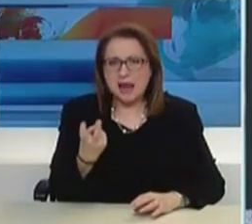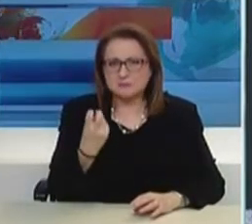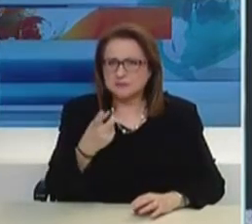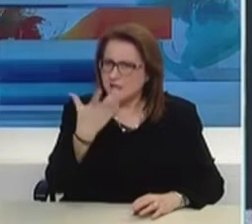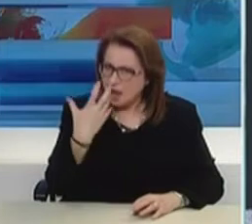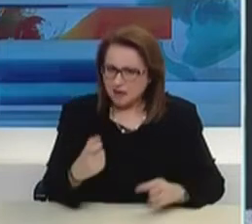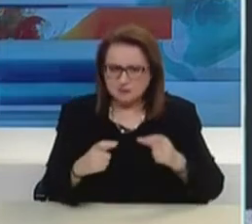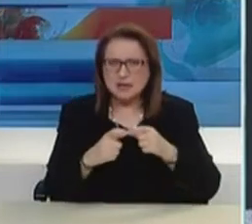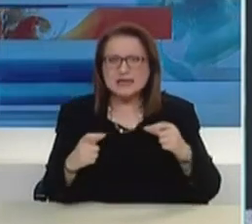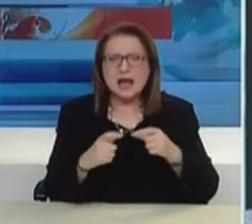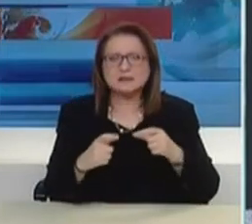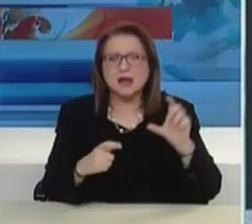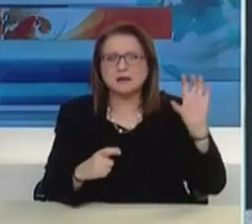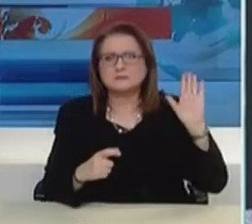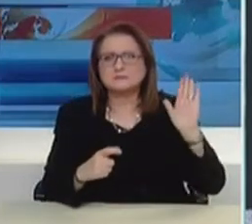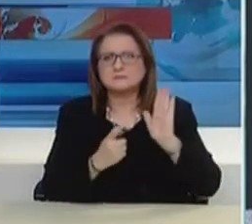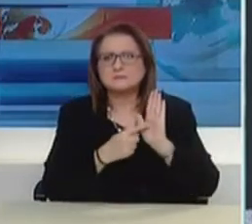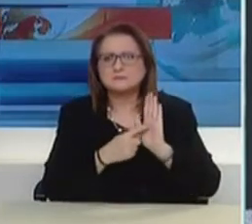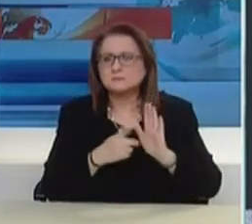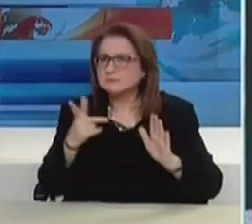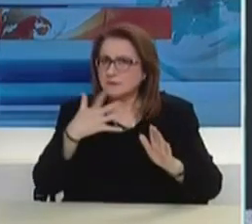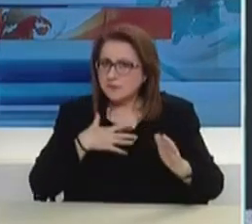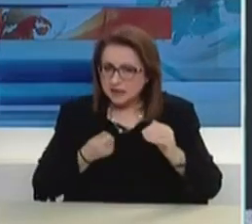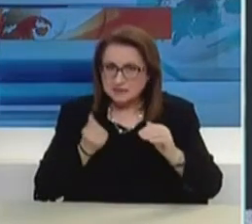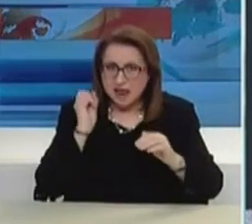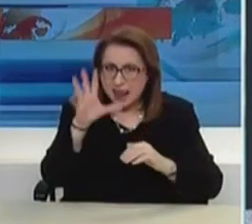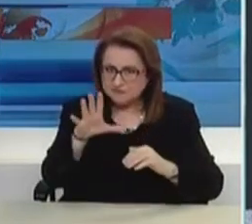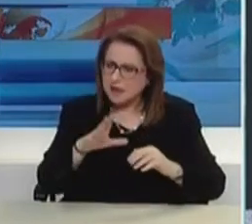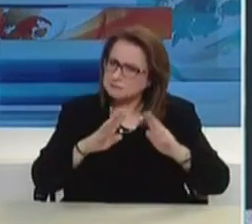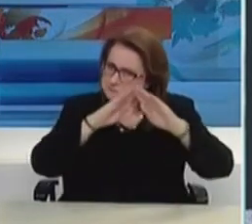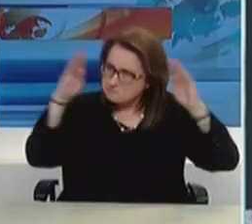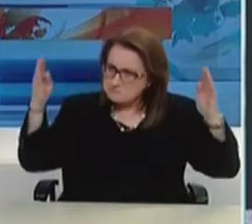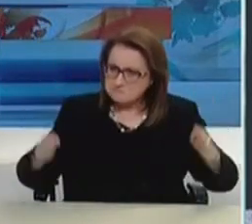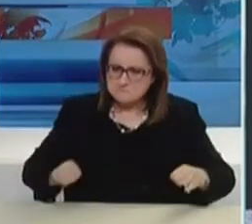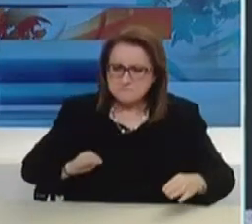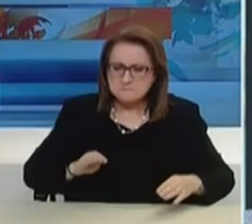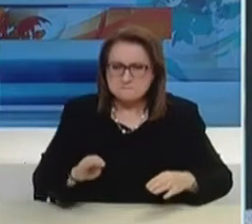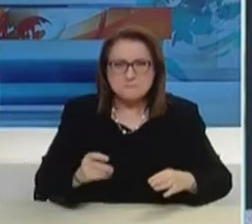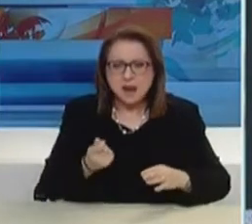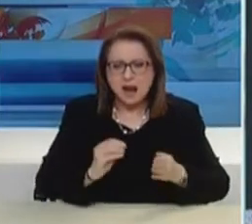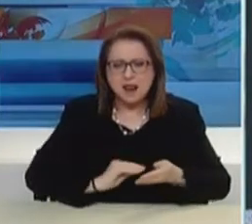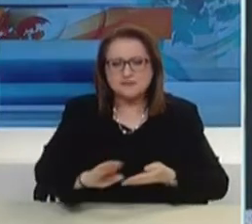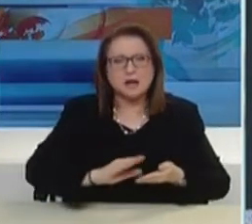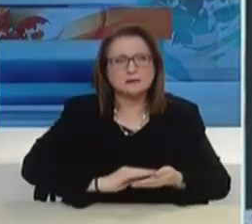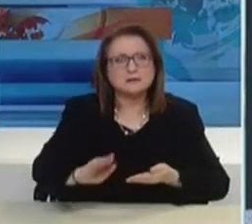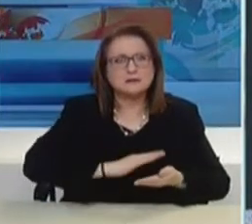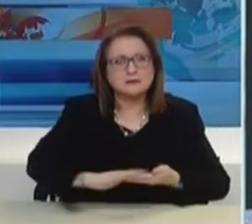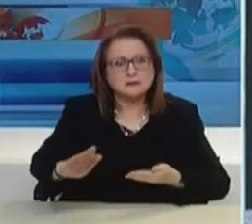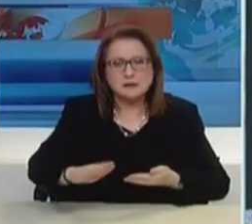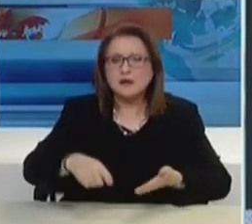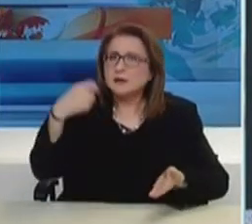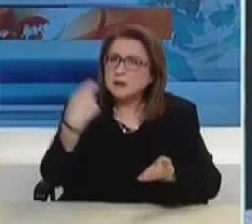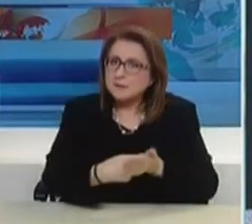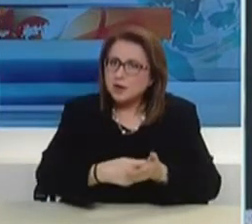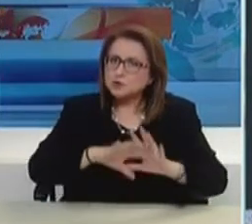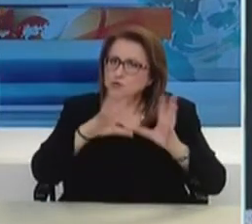του. Μια κατάθεση, έχει την κάρτα του. Να πληρώσει το λογαριασμό, έχει την κάρτα του. Να πληρώσει τις φορολογικές του